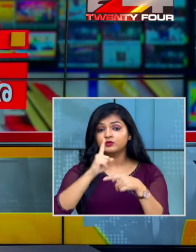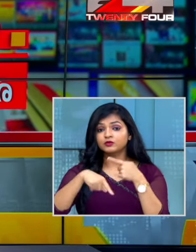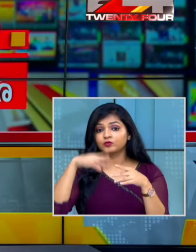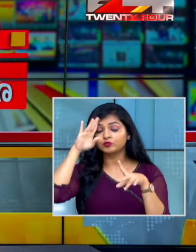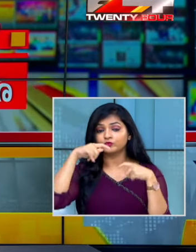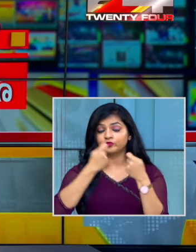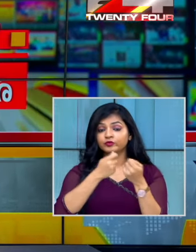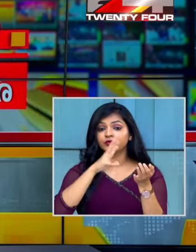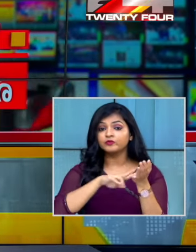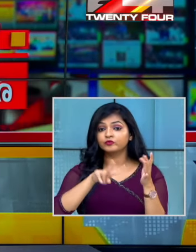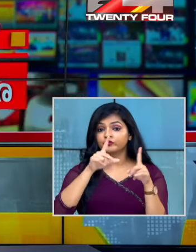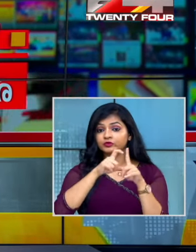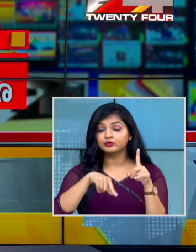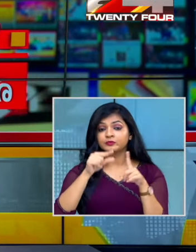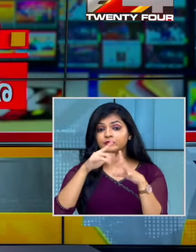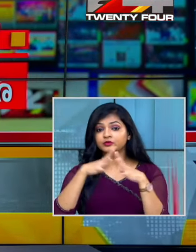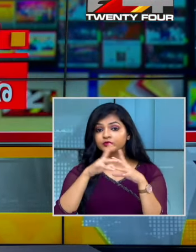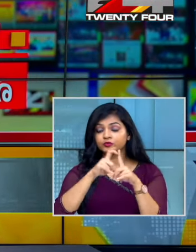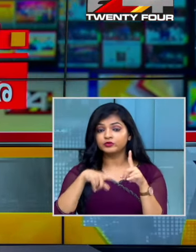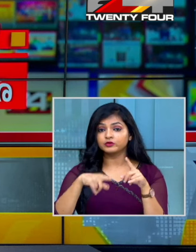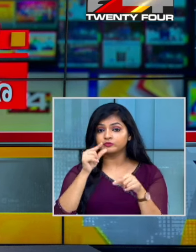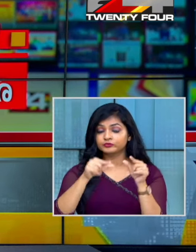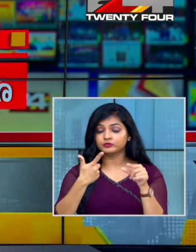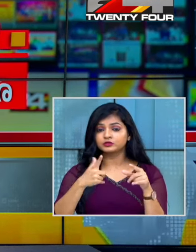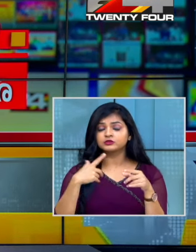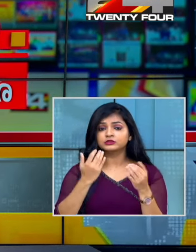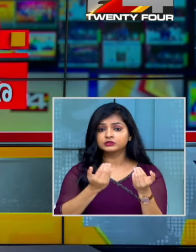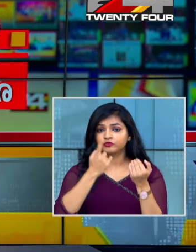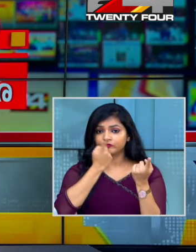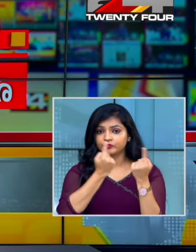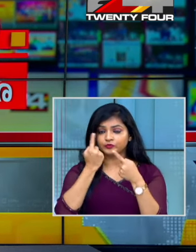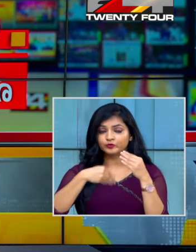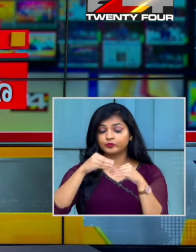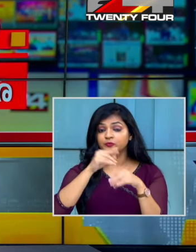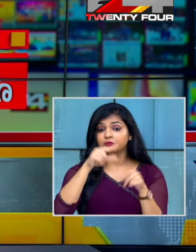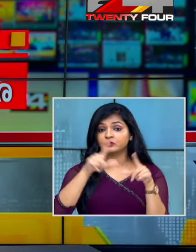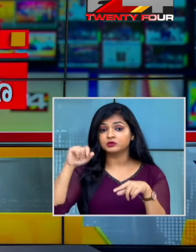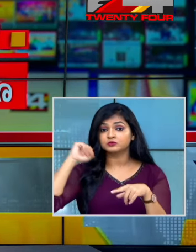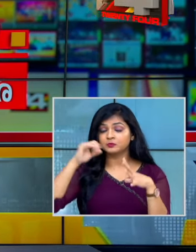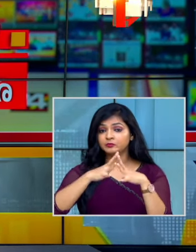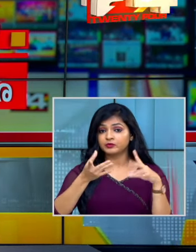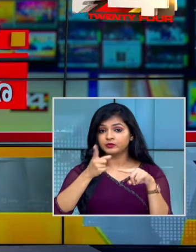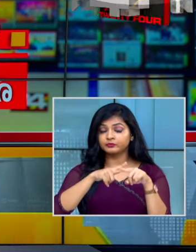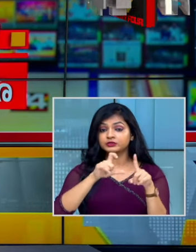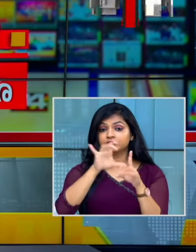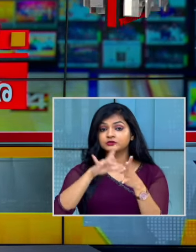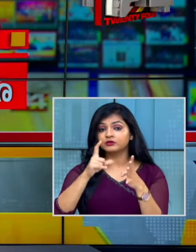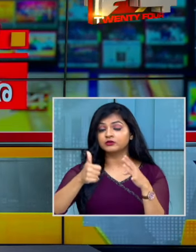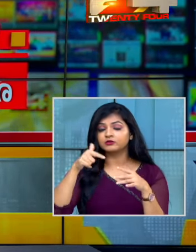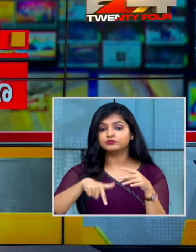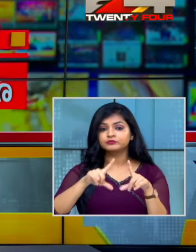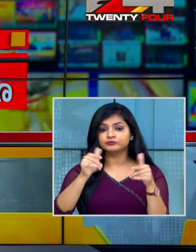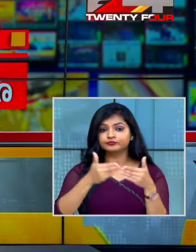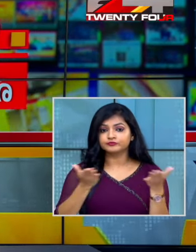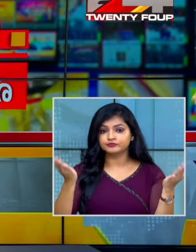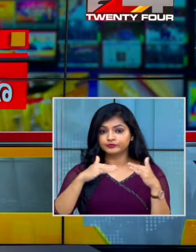മോട്ടോർ വാഹന വകുപ്പ്, PWD ഉദ്യോഗസ്ഥർ സുരക്ഷാ ഓഡിറ്റിംഗും നടത്തും. നാട്ടുകാരുടെ വൻ പ്രതിഷേധത്തിന് പിന്നാലെയാണ് ജില്ലാ കലക്ടർ യോഗം വിളിച്ചത്. വിവരങ്ങളുമായി